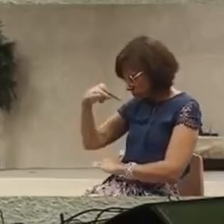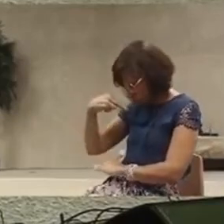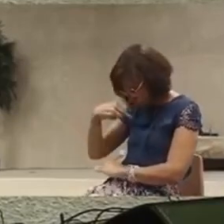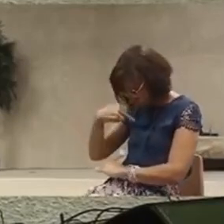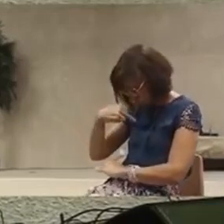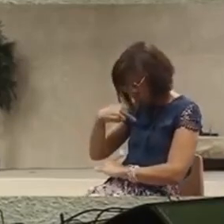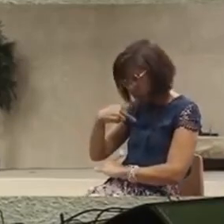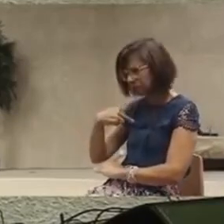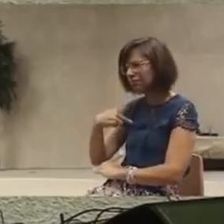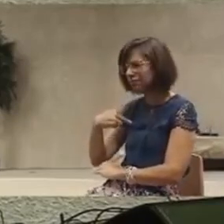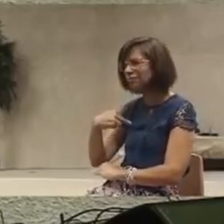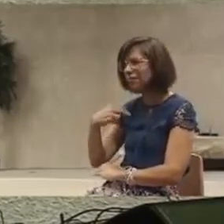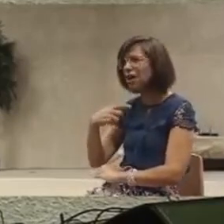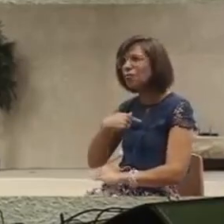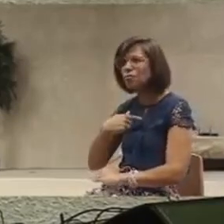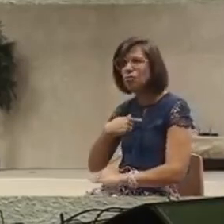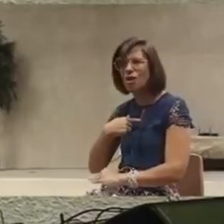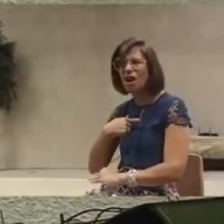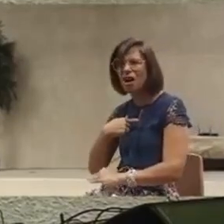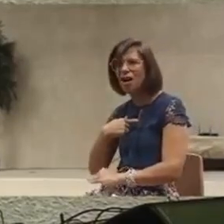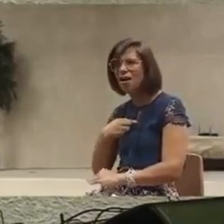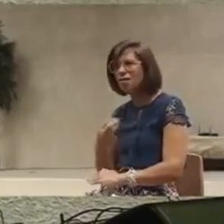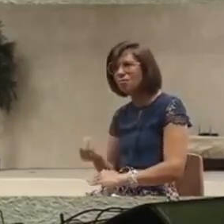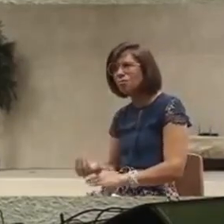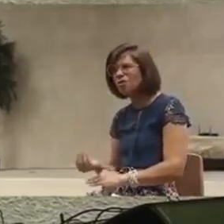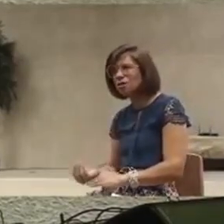des fois où on a jugé,